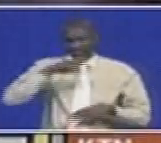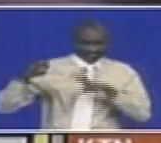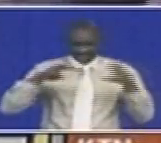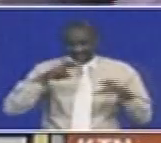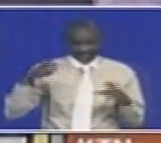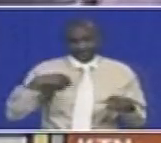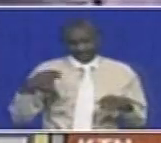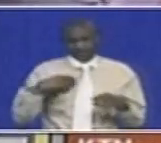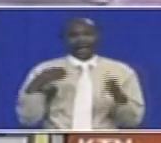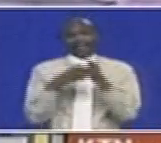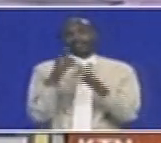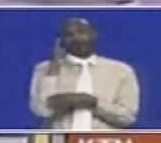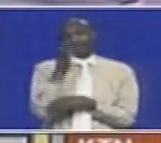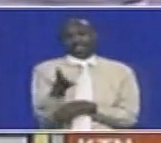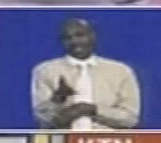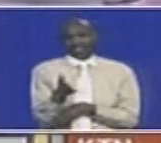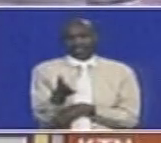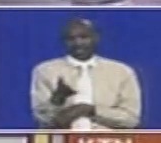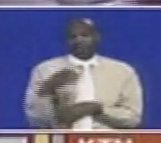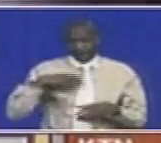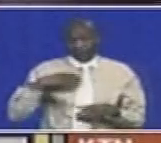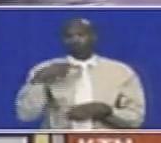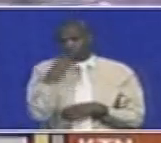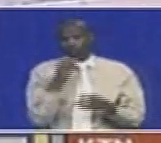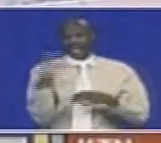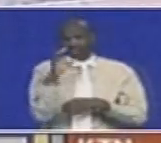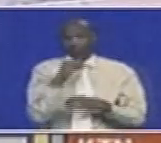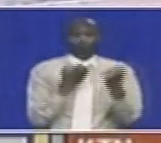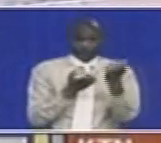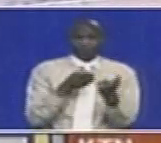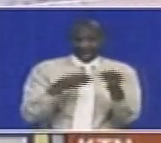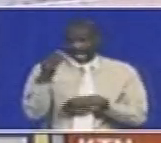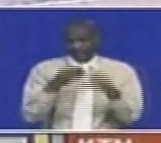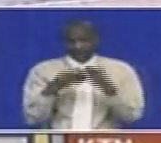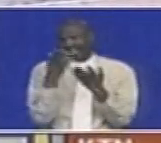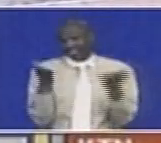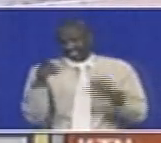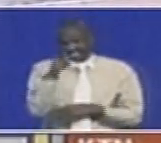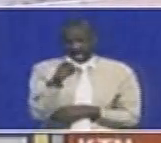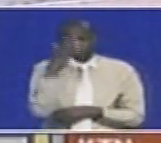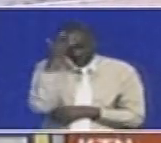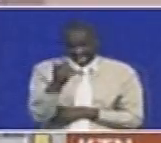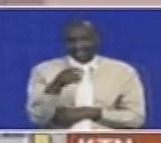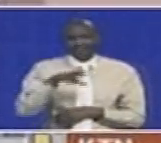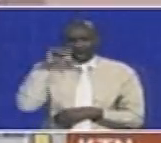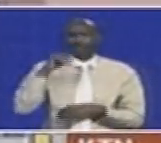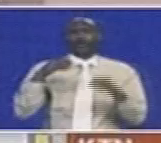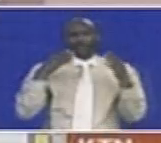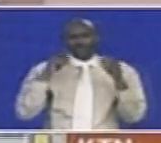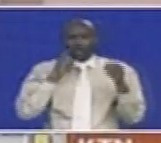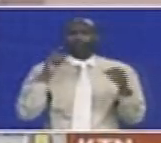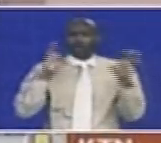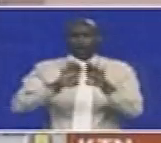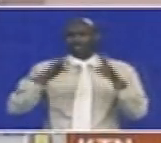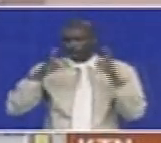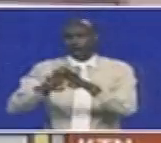wakimbizi. Wachuuzi ambao hununua bidhaa zao katika mtaa huu walitatizika kufuatia baadhi ya maduka kufungwa,